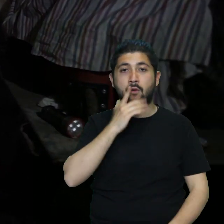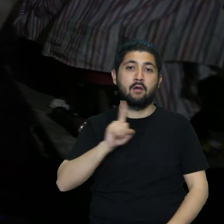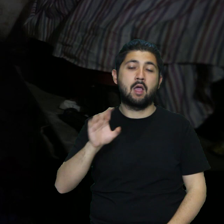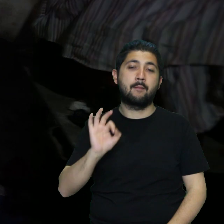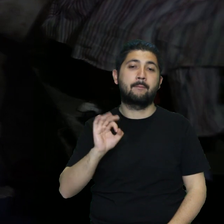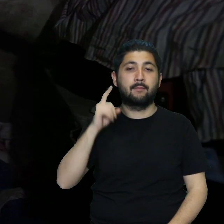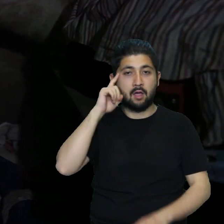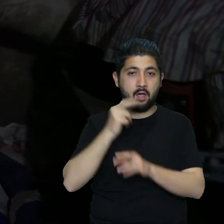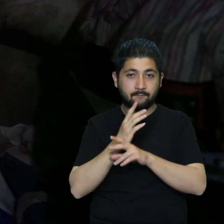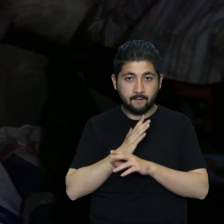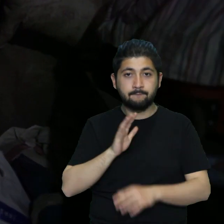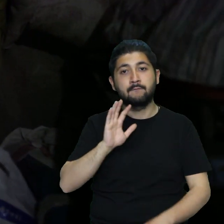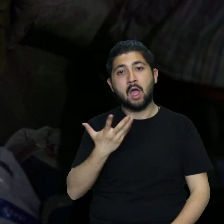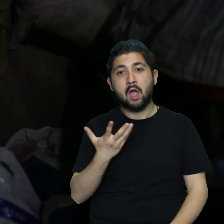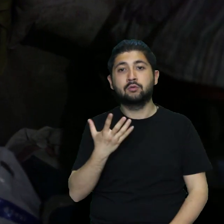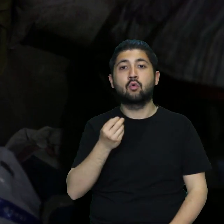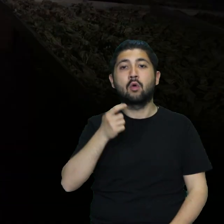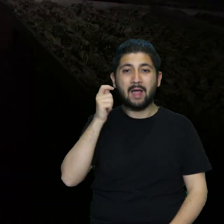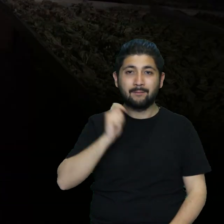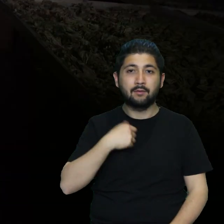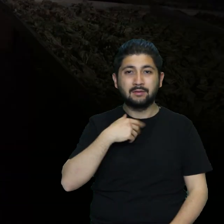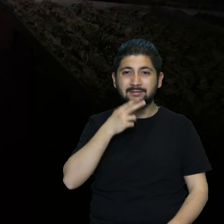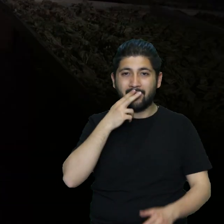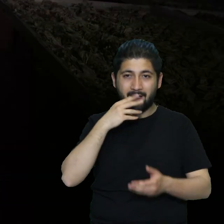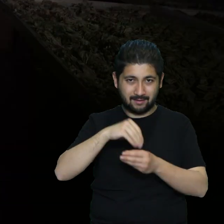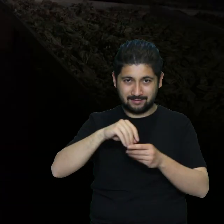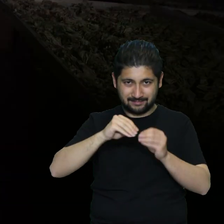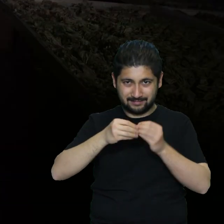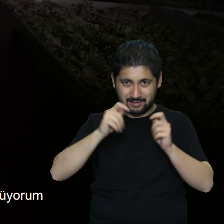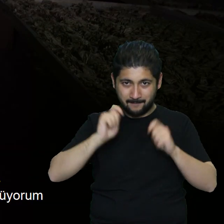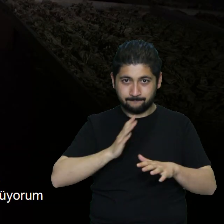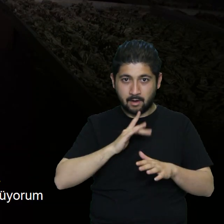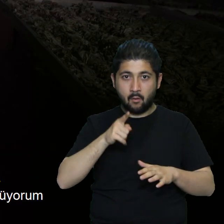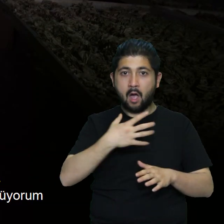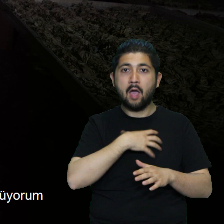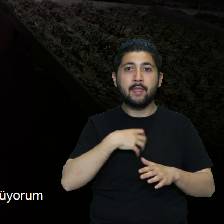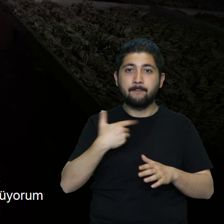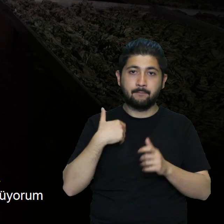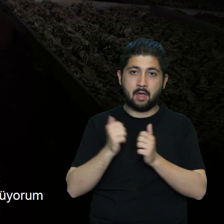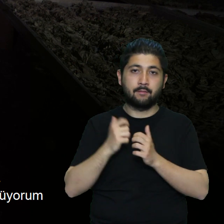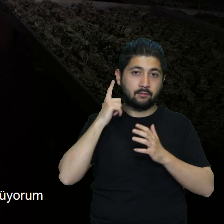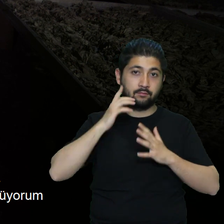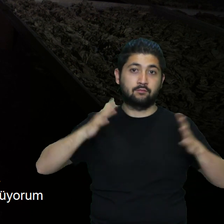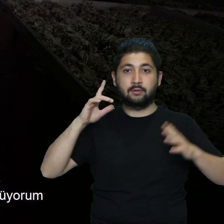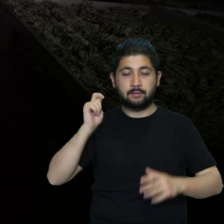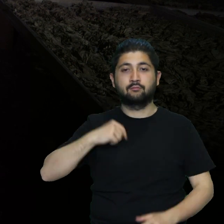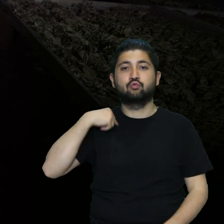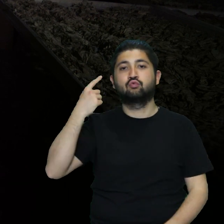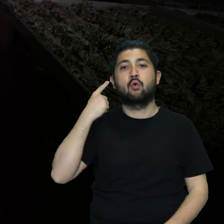genelde. Veya çok yaptığımı tütünü. Annemlerin benimle gurur duyduğunu